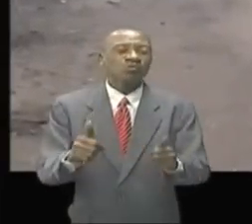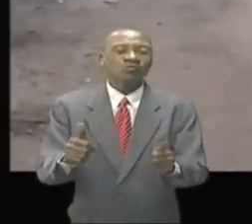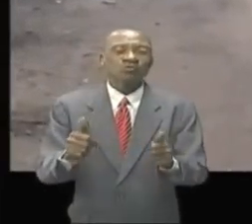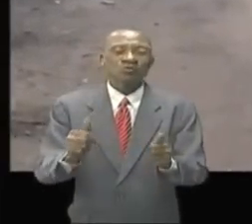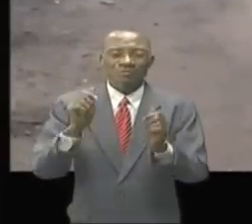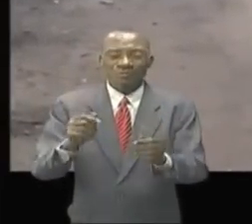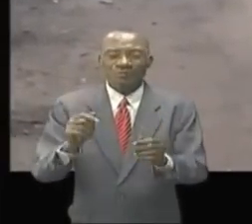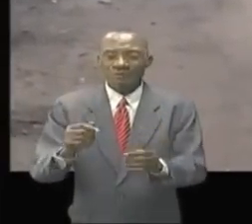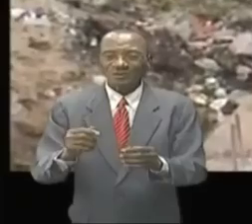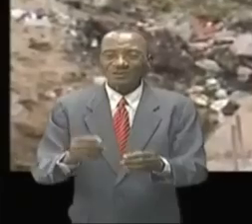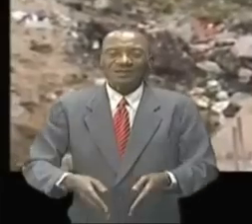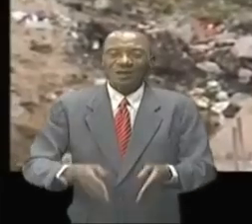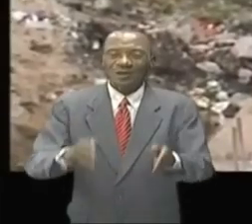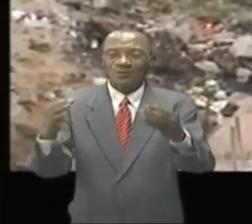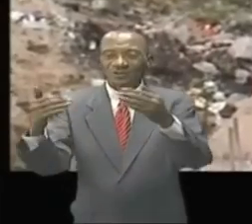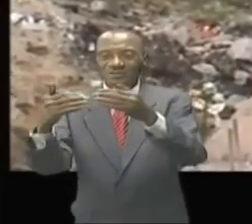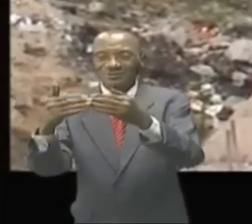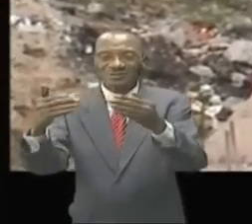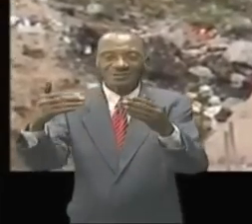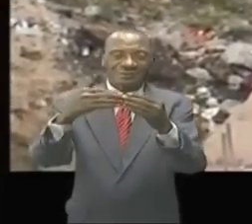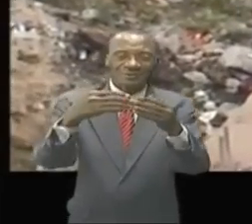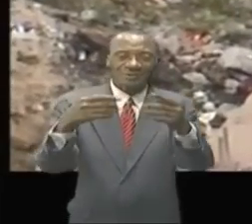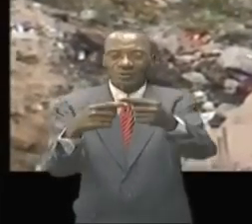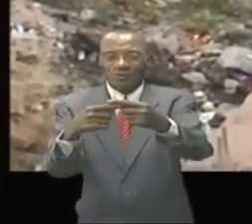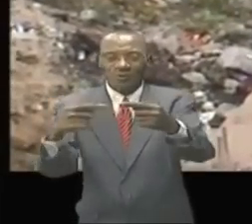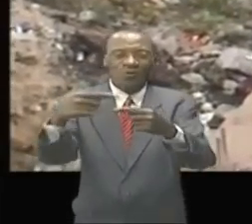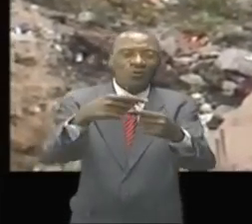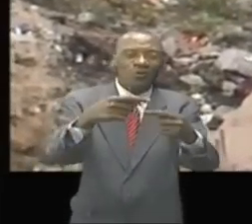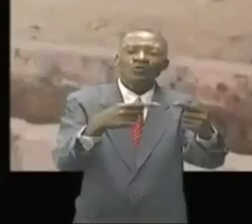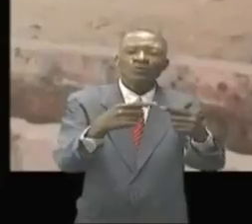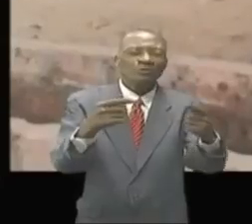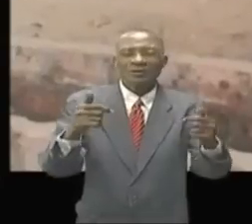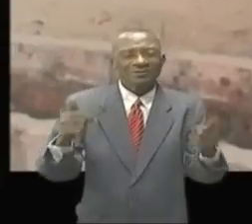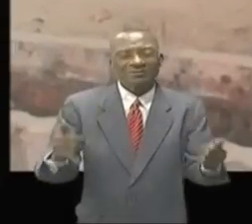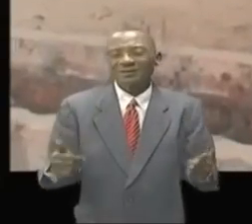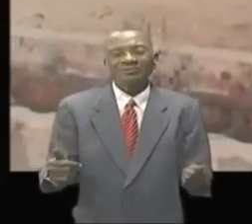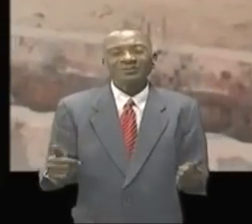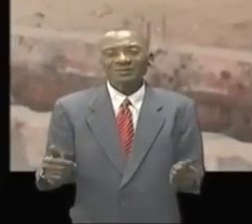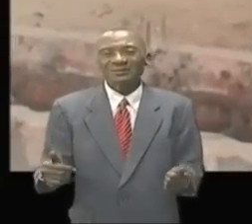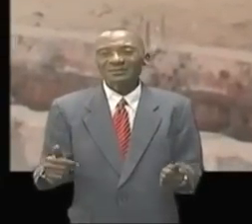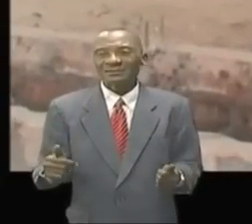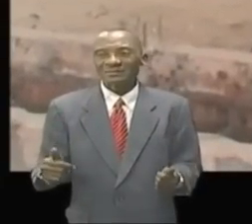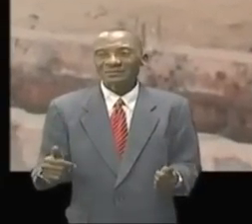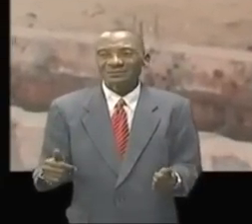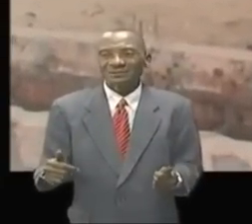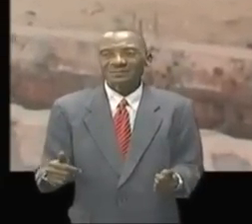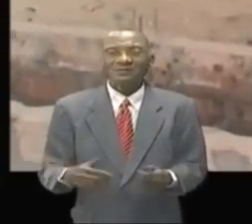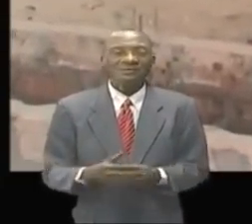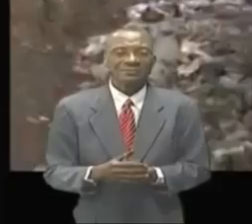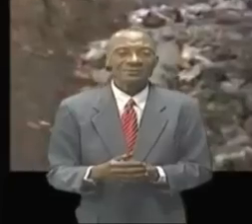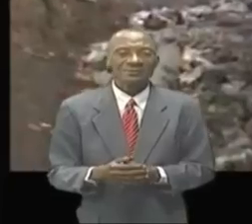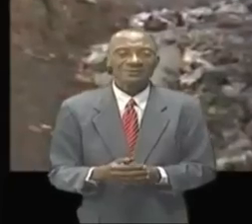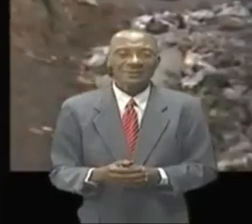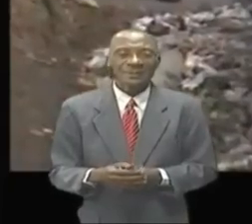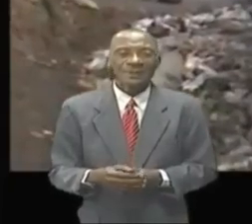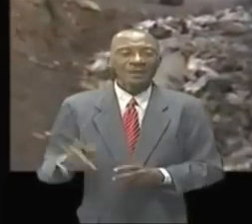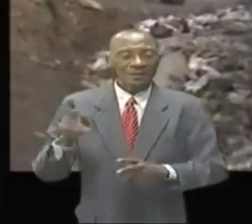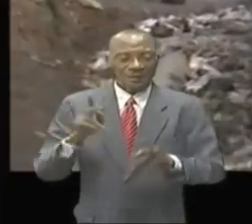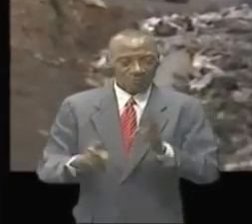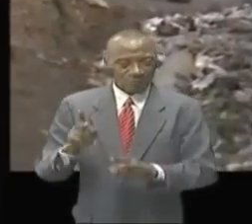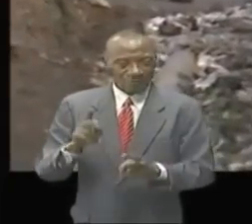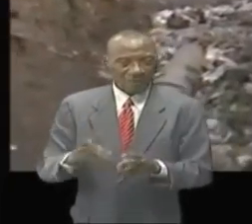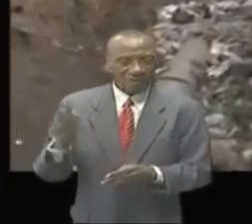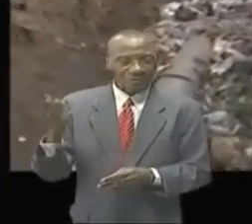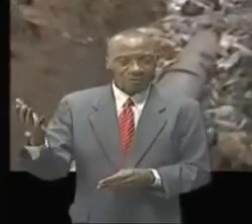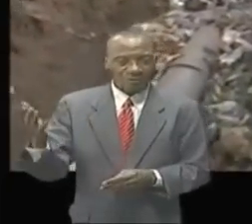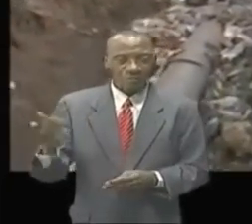novembre dans l'esprit du programme gouvernemental connu sous la dénomination des Tilegelo. La population